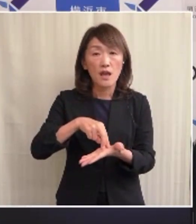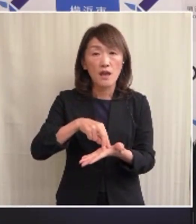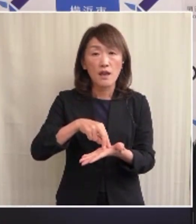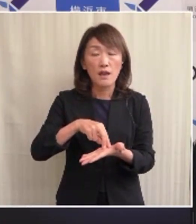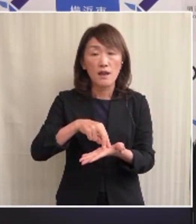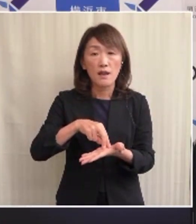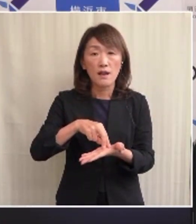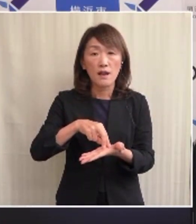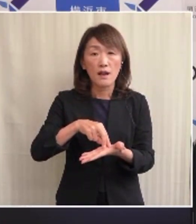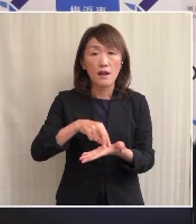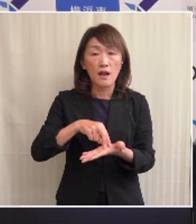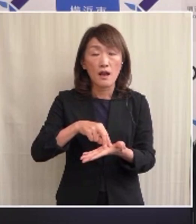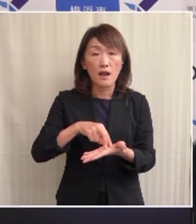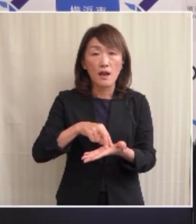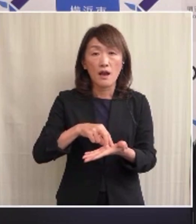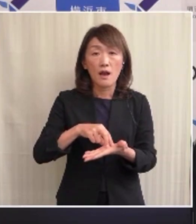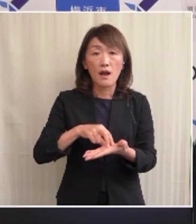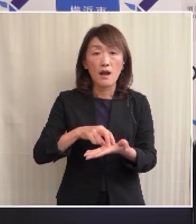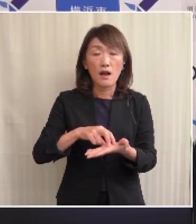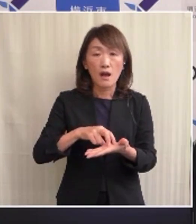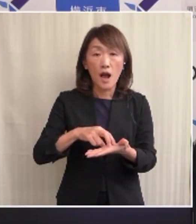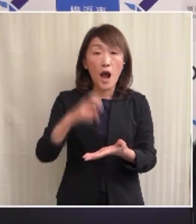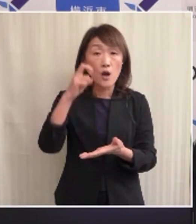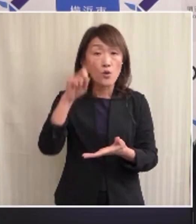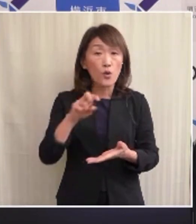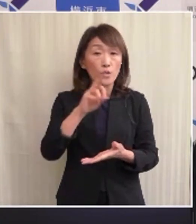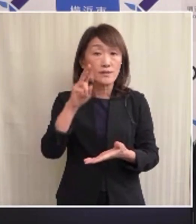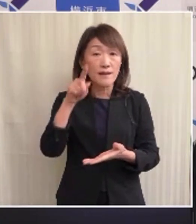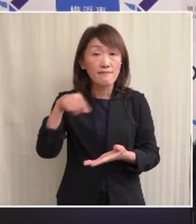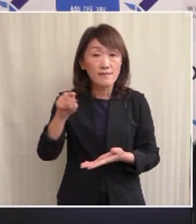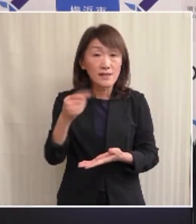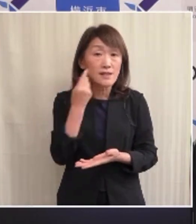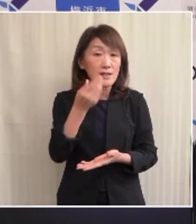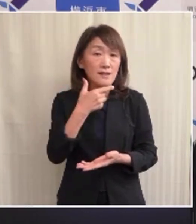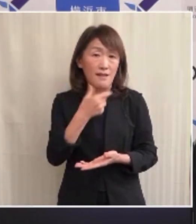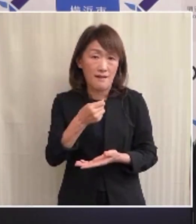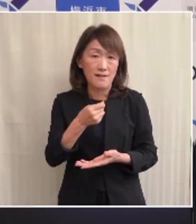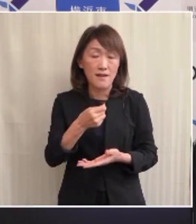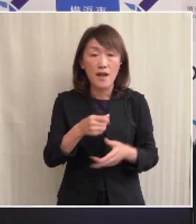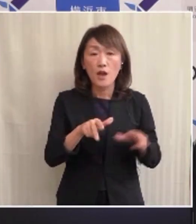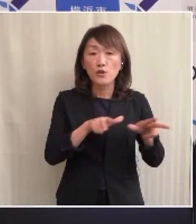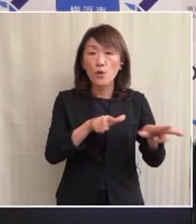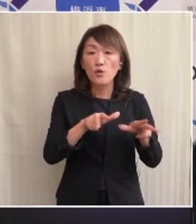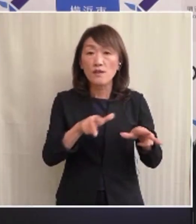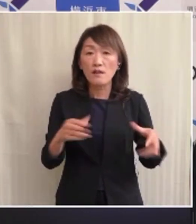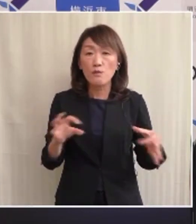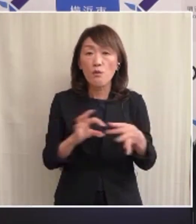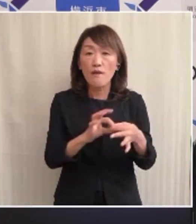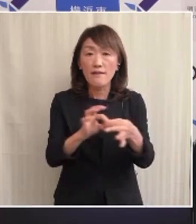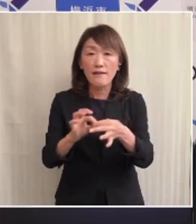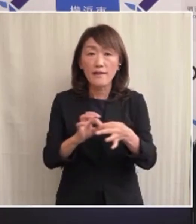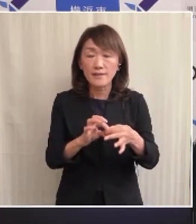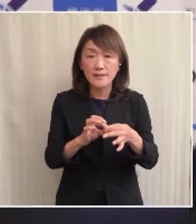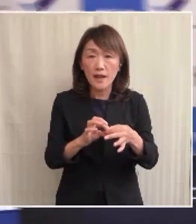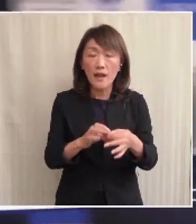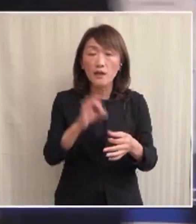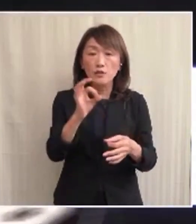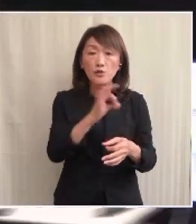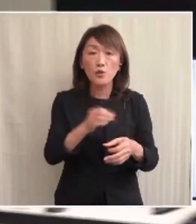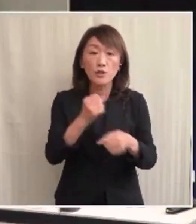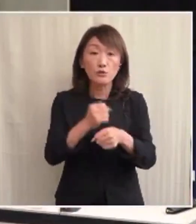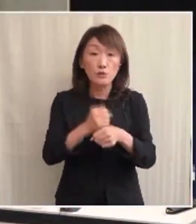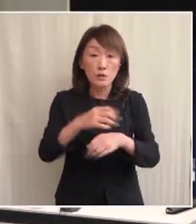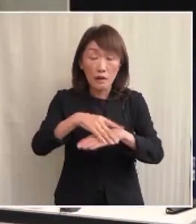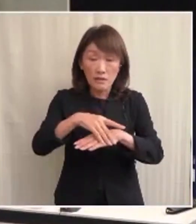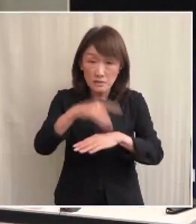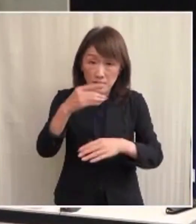職相鉄ローゼンさんに伺いたいんですけれども、行政と連携をして商品作りをするというのは初め